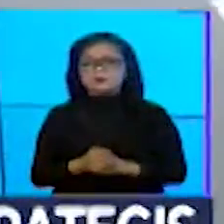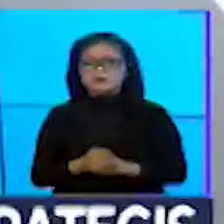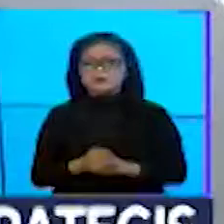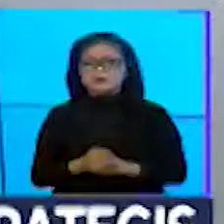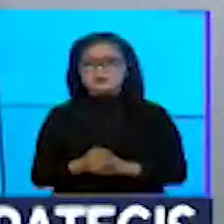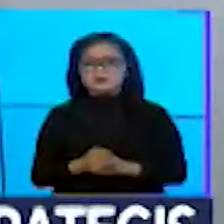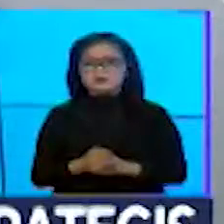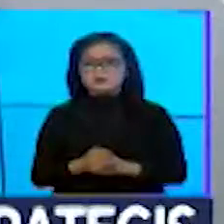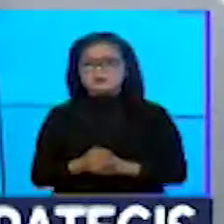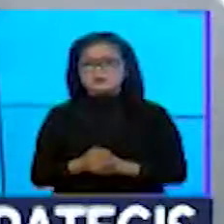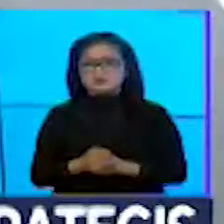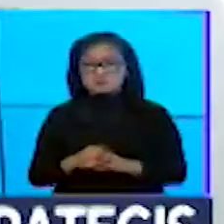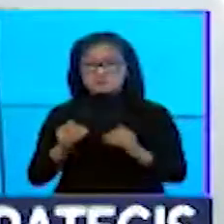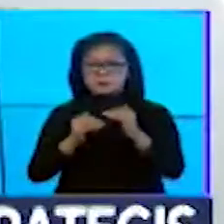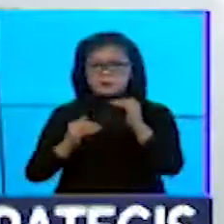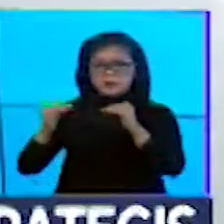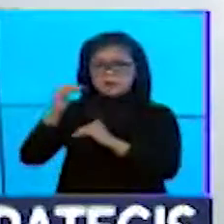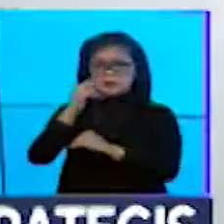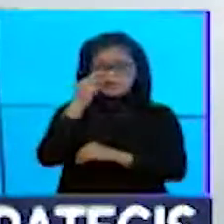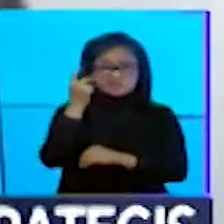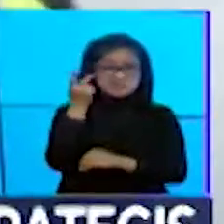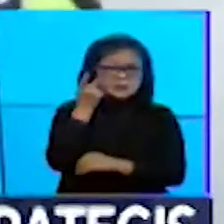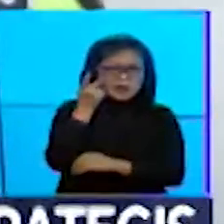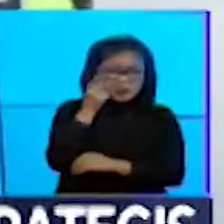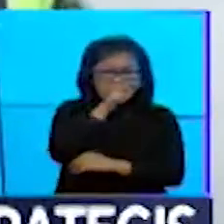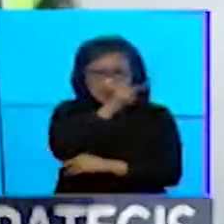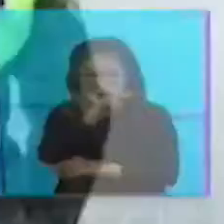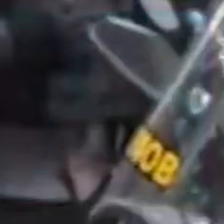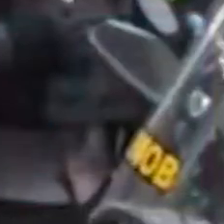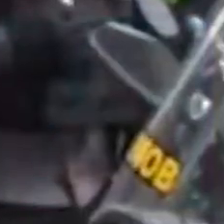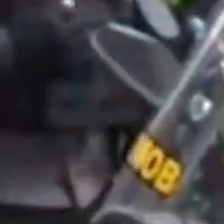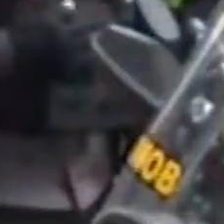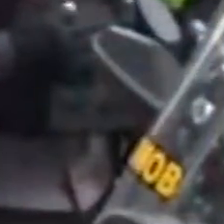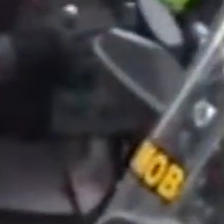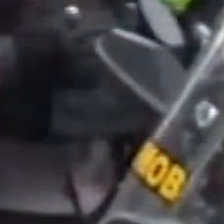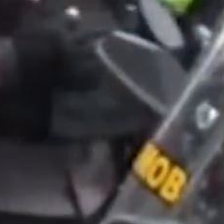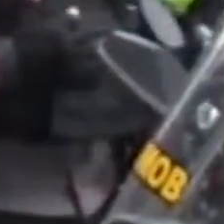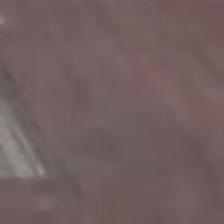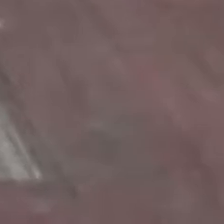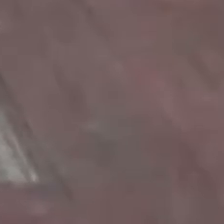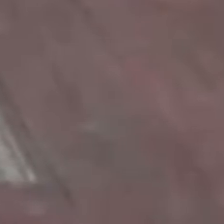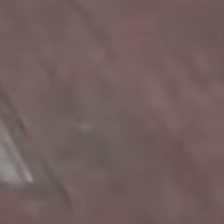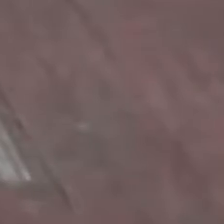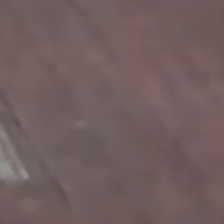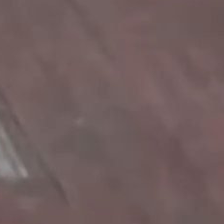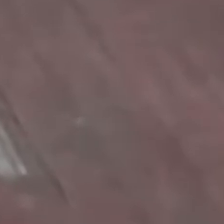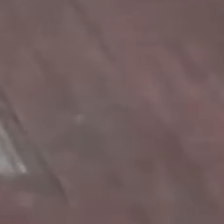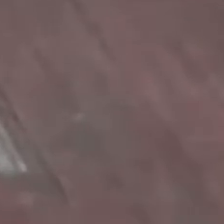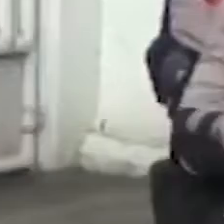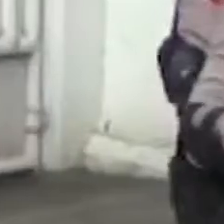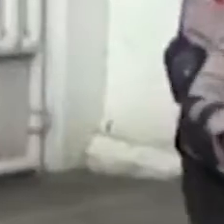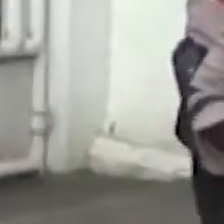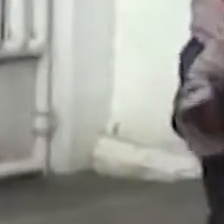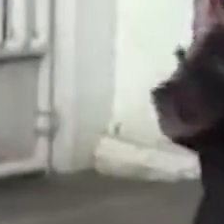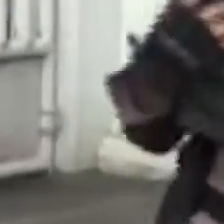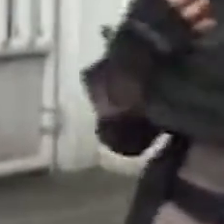Selain meningkatkan keamanan, petugas turut melakukan sterilisasi sejumlah gereja, seperti Gereja Katedral dan Gereja Immanuel.